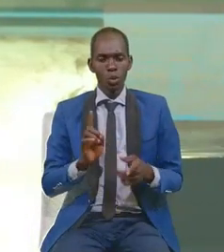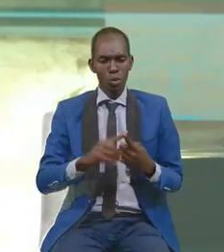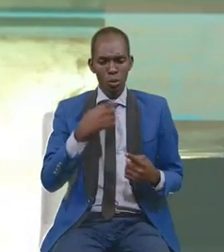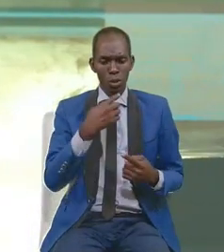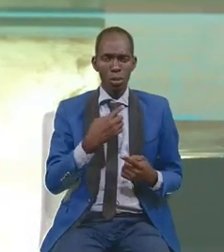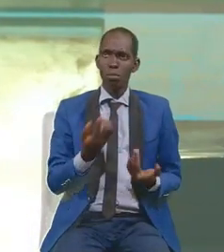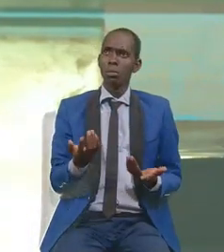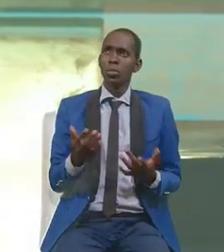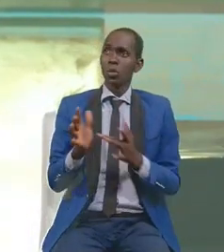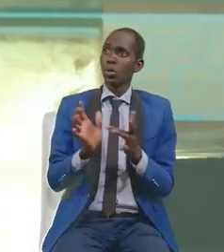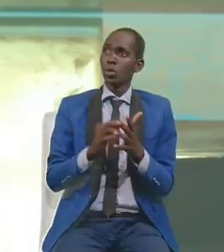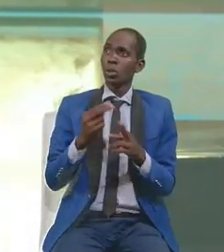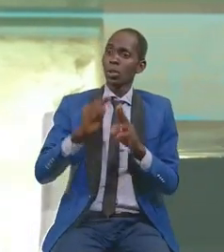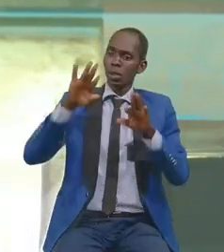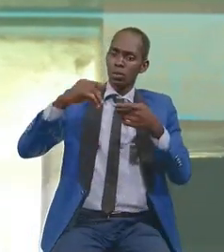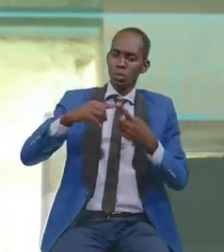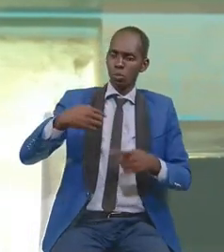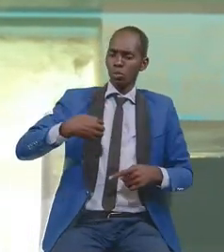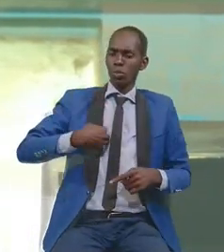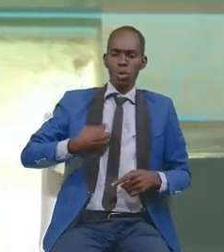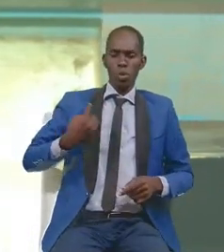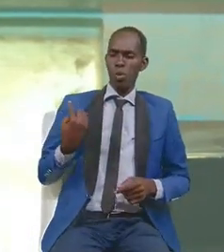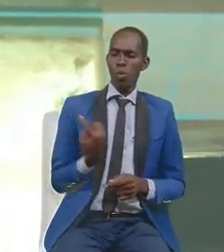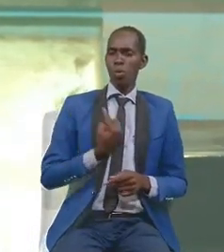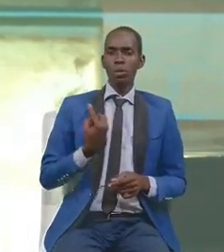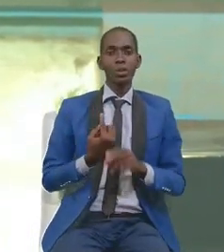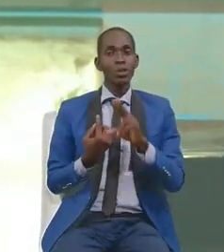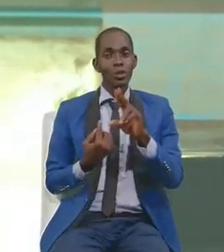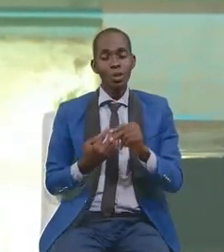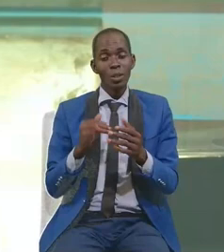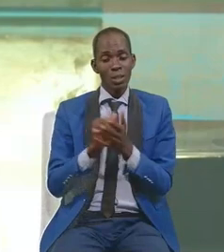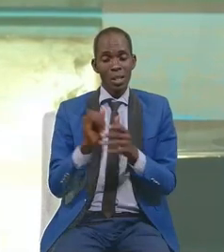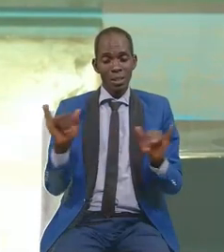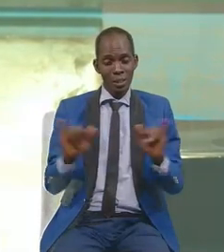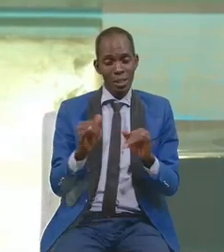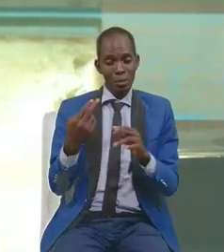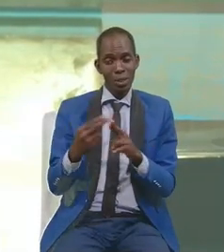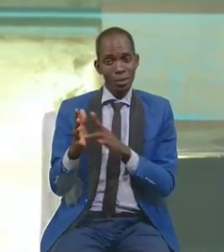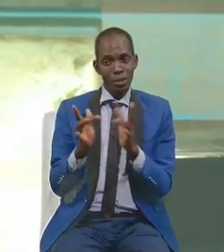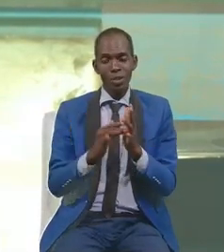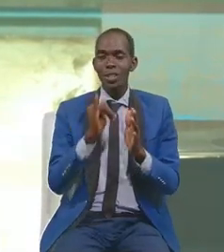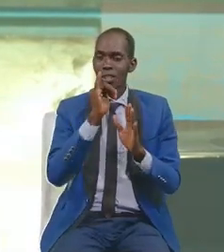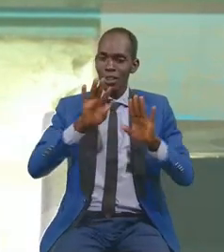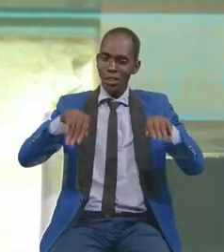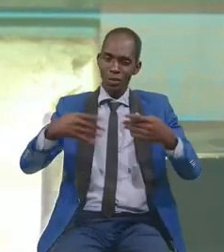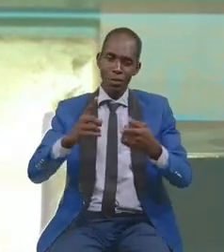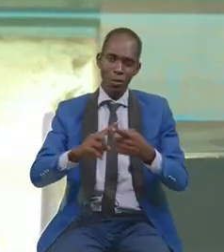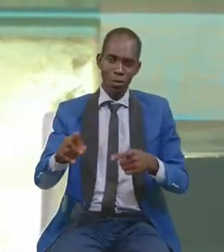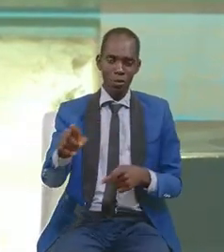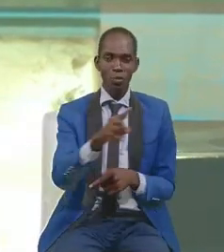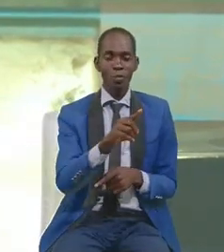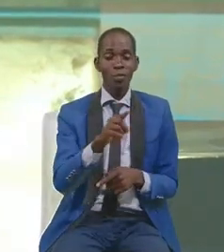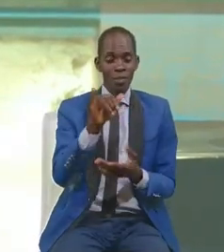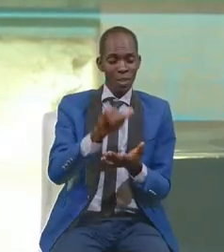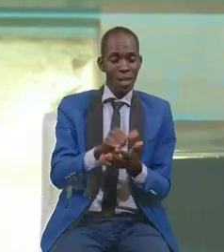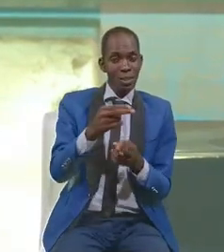dis quand même, cela m'est donné, mais pourquoi tu l'utilises? Le nom là t'est aussi donné. Le